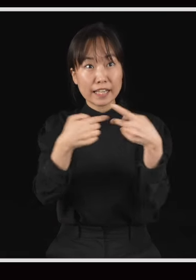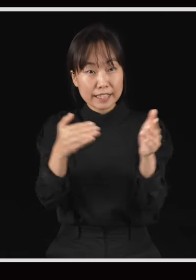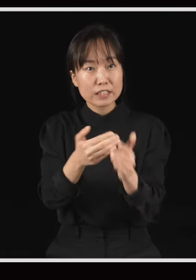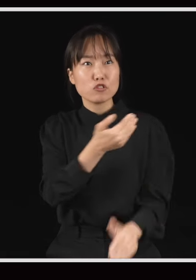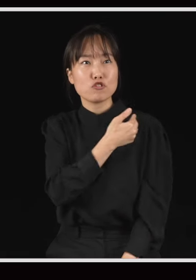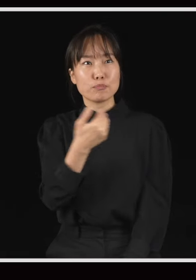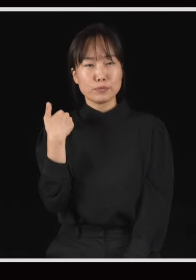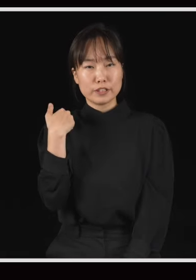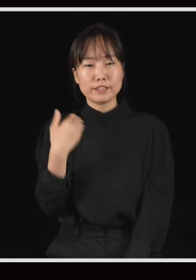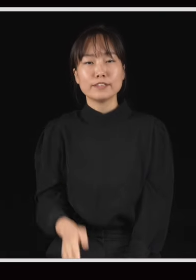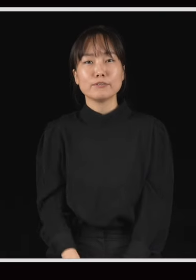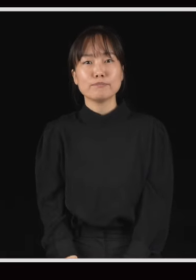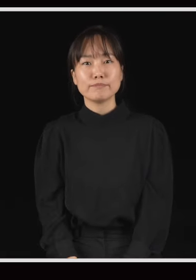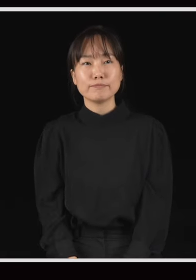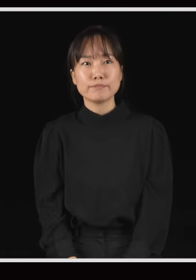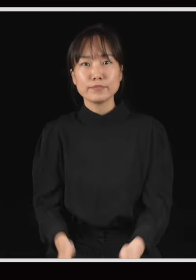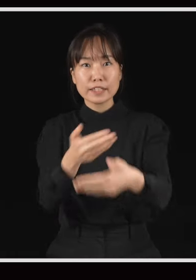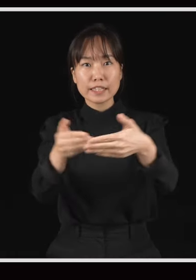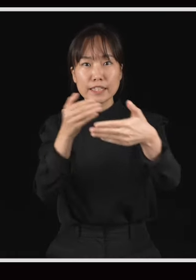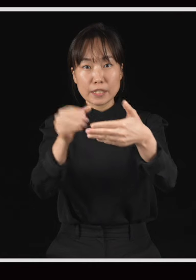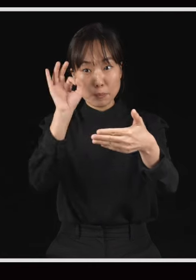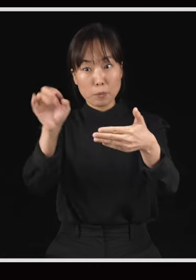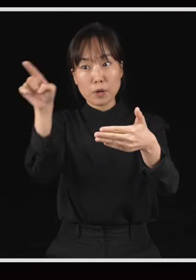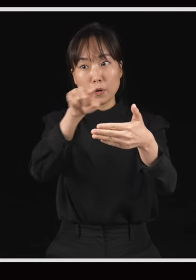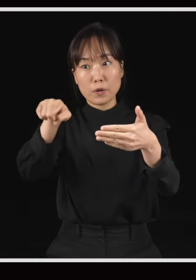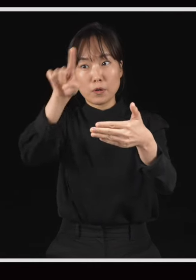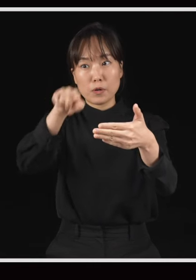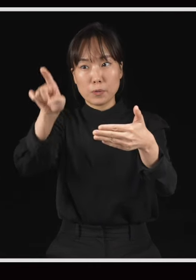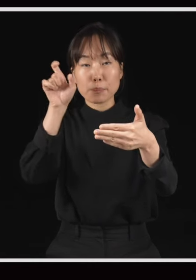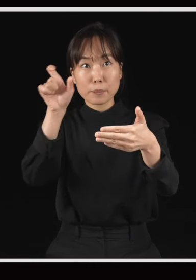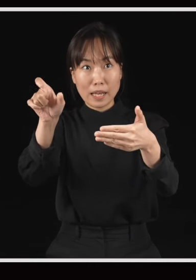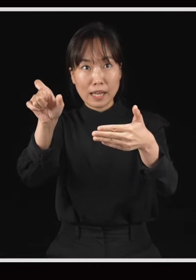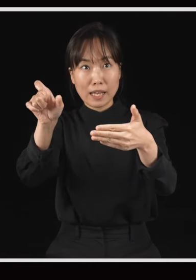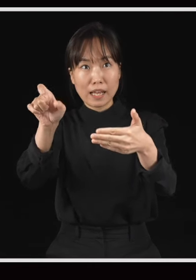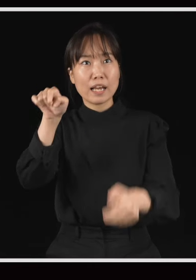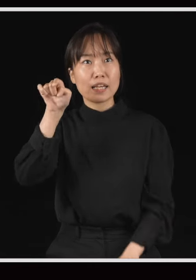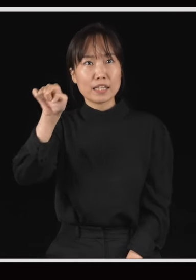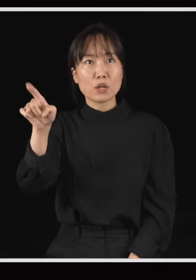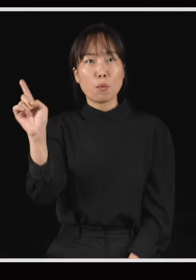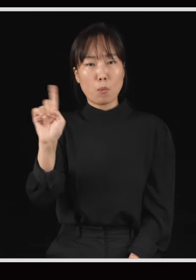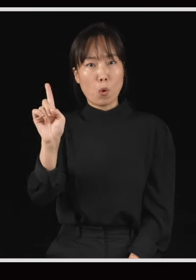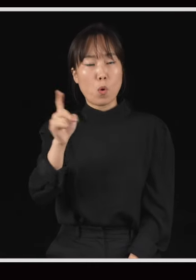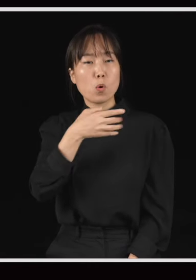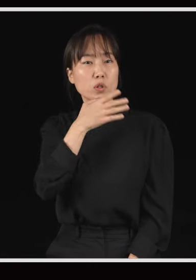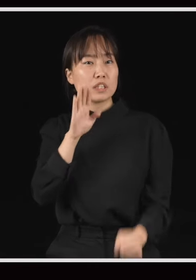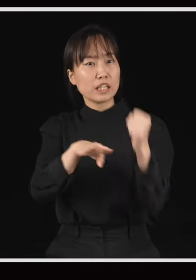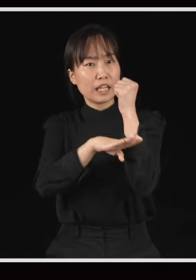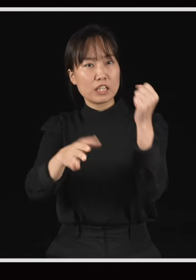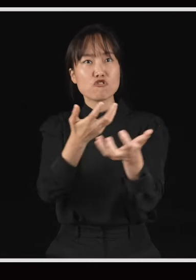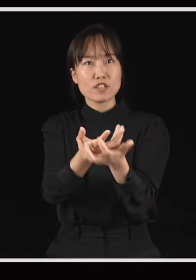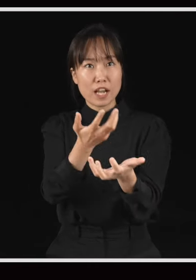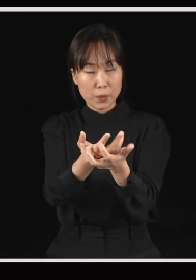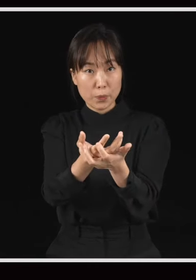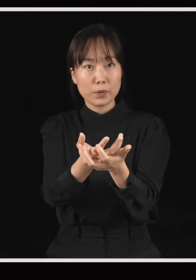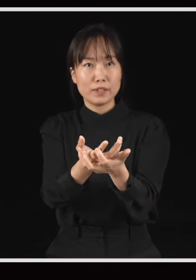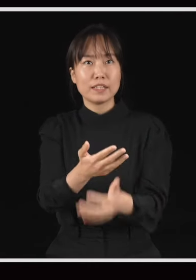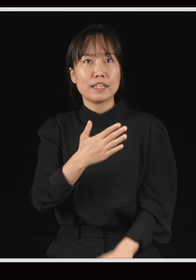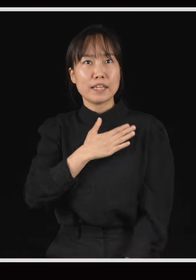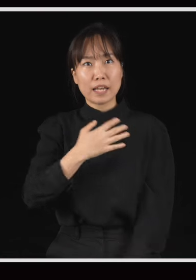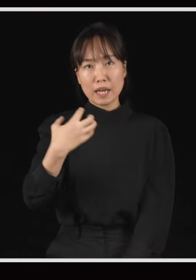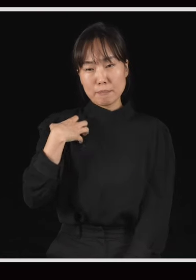됩니다. 그래서 제가 저 오른쪽 위에 마치 시험에 나올 것처럼 별표를 쳐놨죠. 이 도구는 클리니컬 페일티 스케일이라고